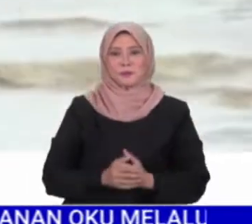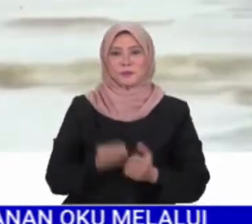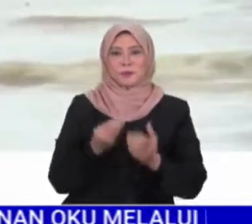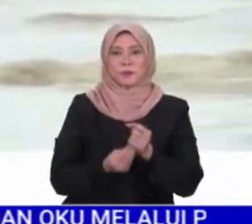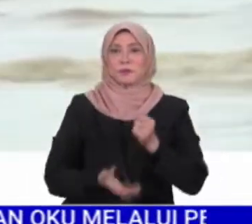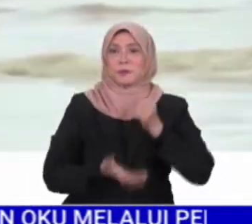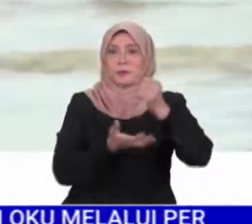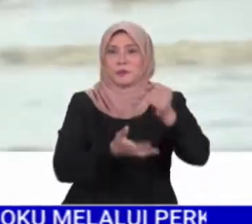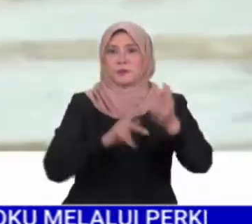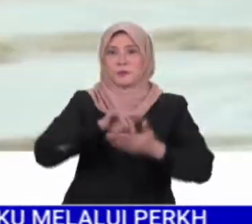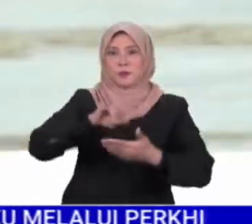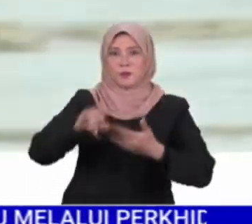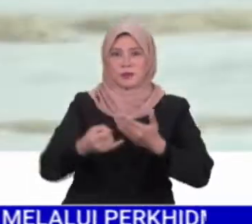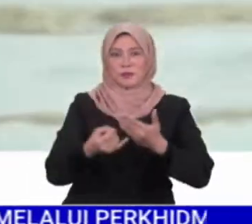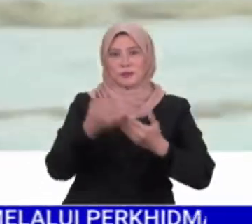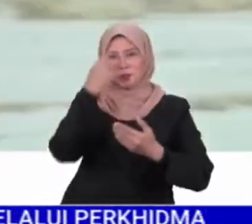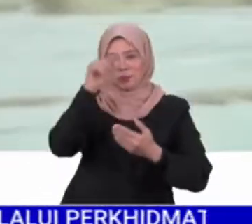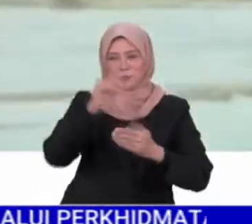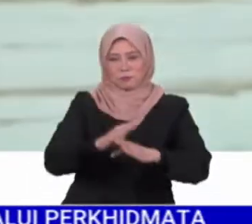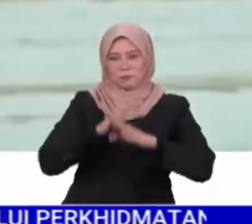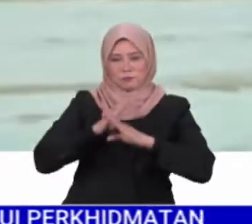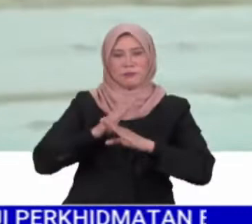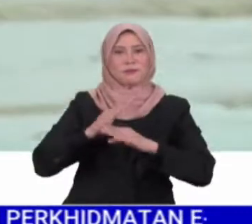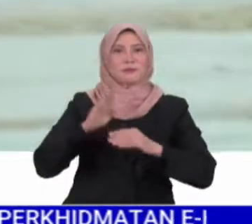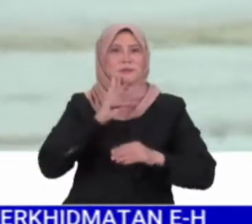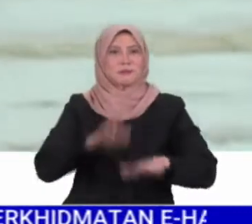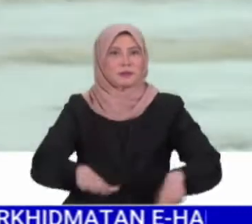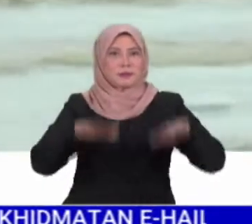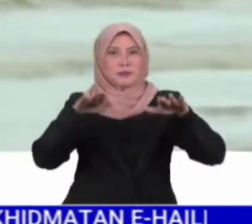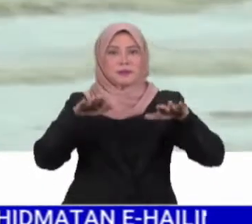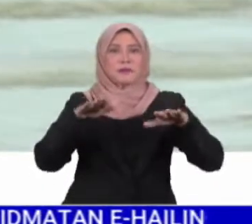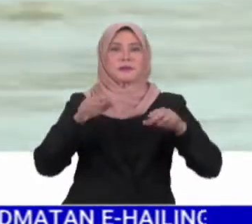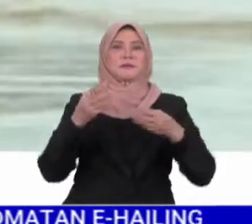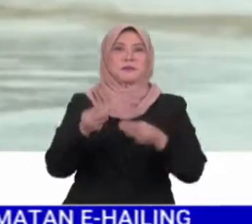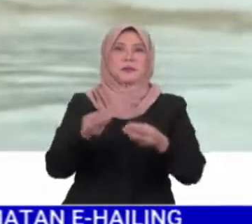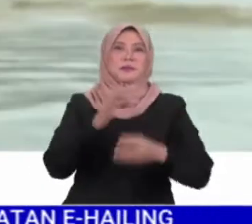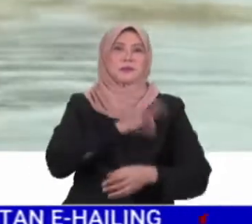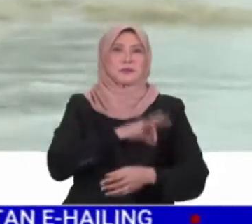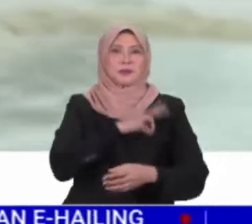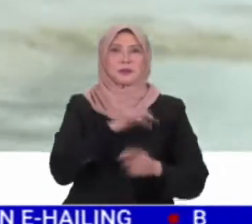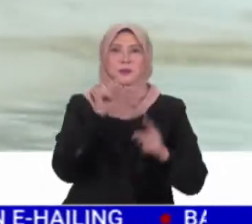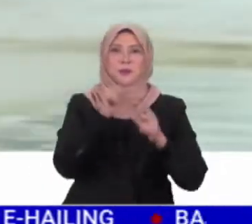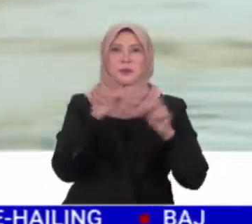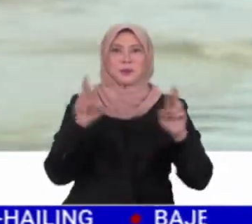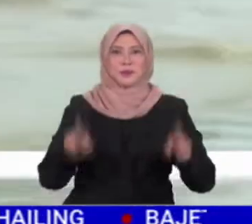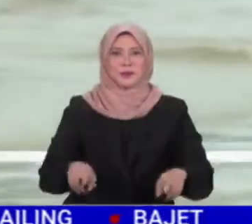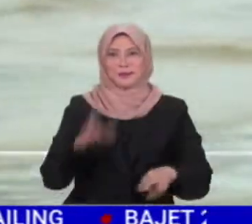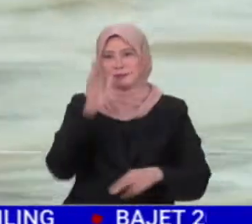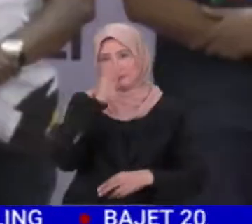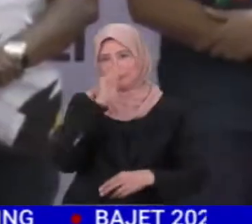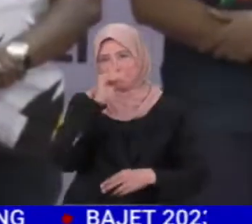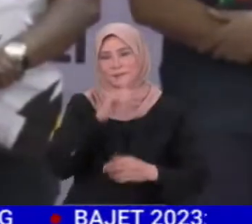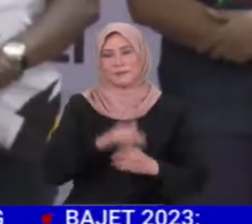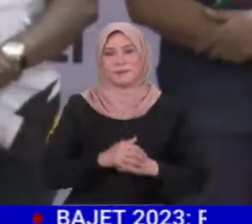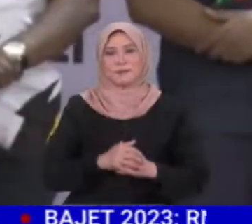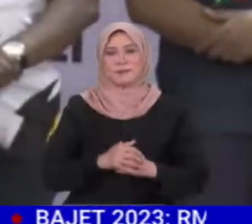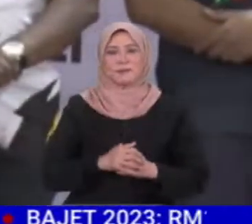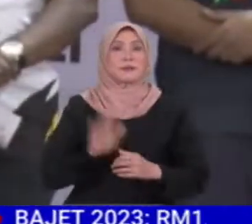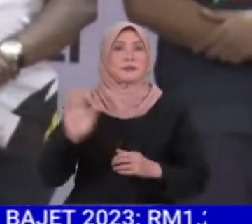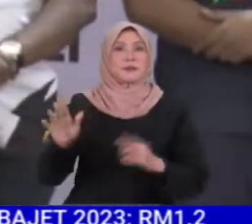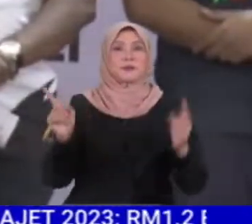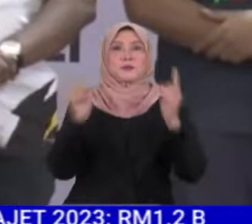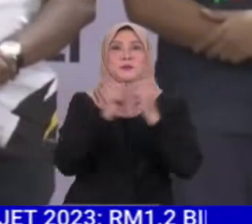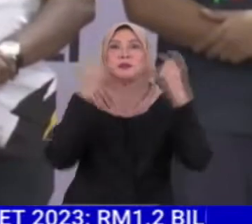Peruntukan bagi projek rancangan tebatan banjir pula katanya akan memberi manfaat kepada rakyat Melaka. Beliau ditemui